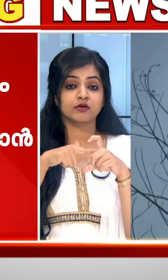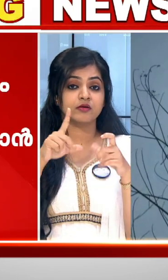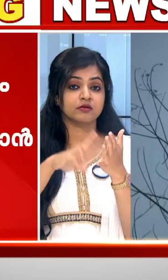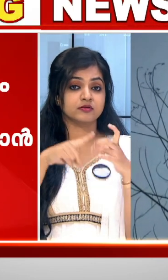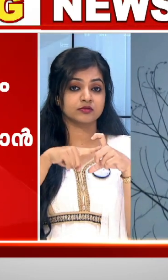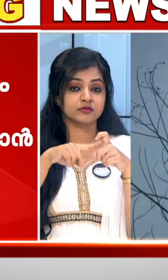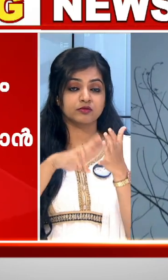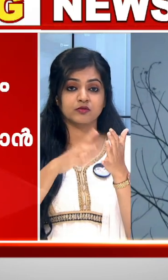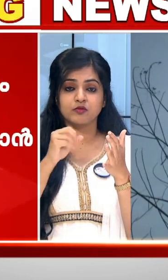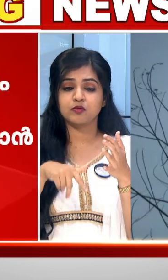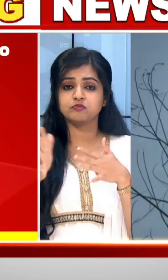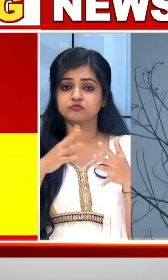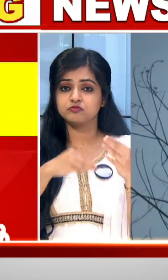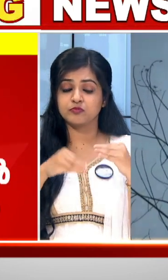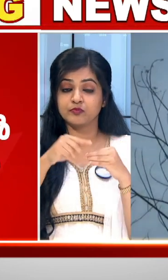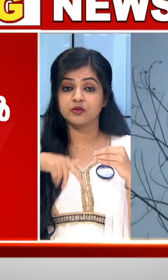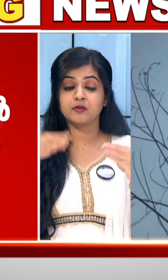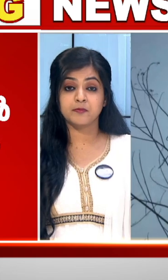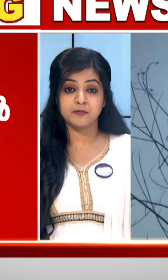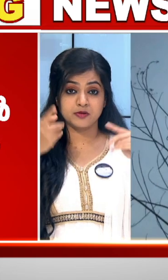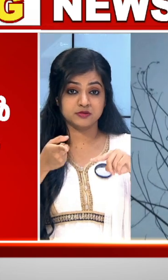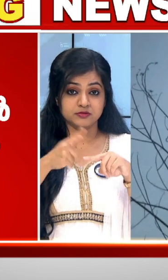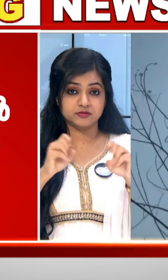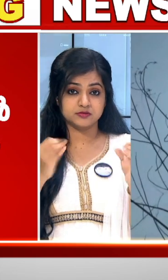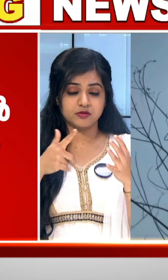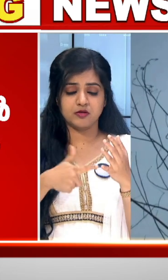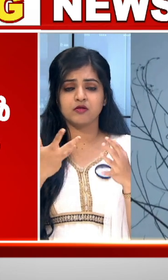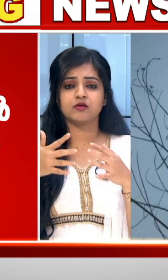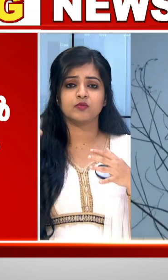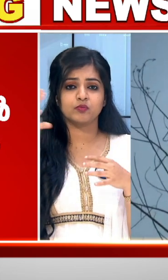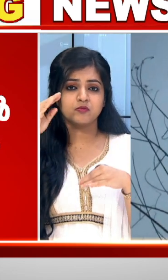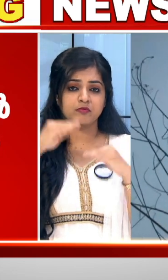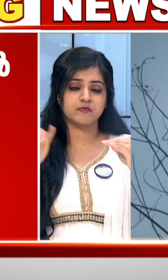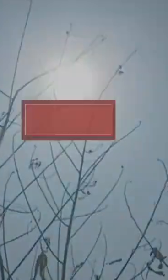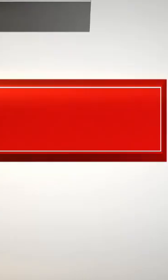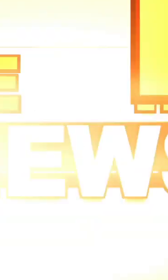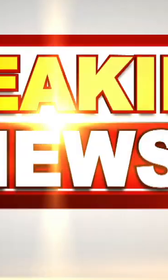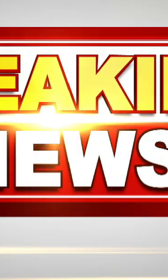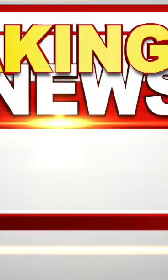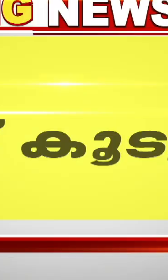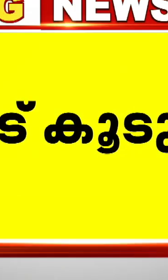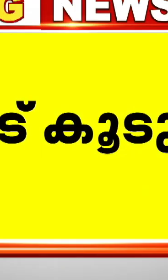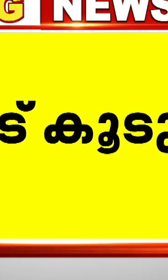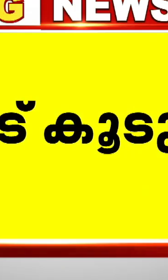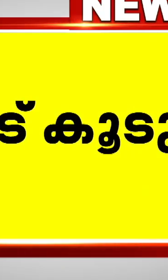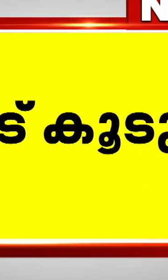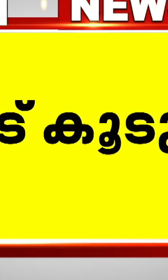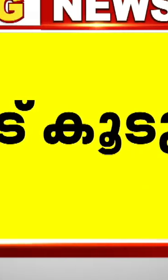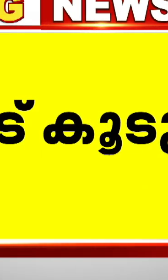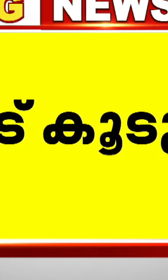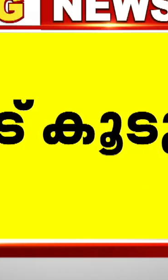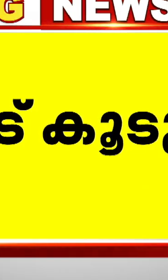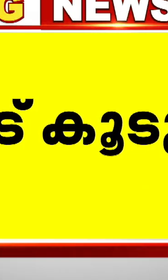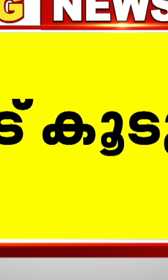മൺസൂൺ ആരംഭത്തോടെ അത് സാധാരണ സ്ഥിതിയിലേക്ക് മാറാൻ സാധ്യത ഉണ്ട് എന്നും കേന്ദ്ര കാലാവസ്ഥാ വകുപ്പ് പ്രവചിക്കുന്നു. ഇന്ത്യൻ ഓഷൻ ഡൈപോൾ, അതായത് IOD പ്രതിഭാസം